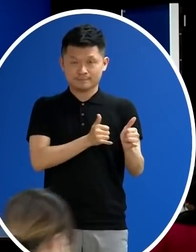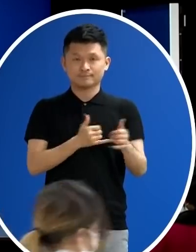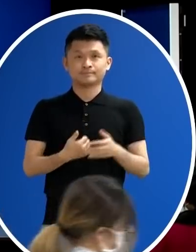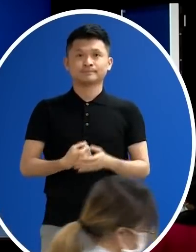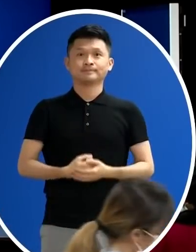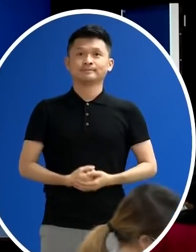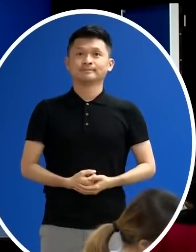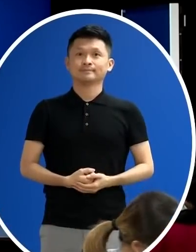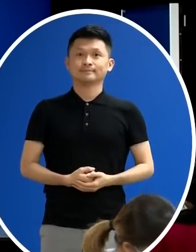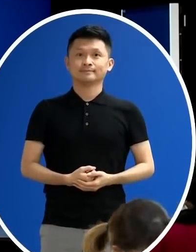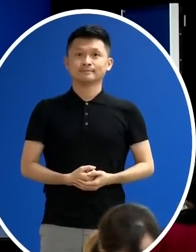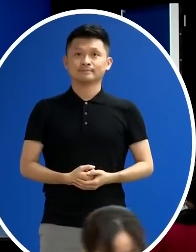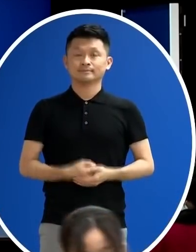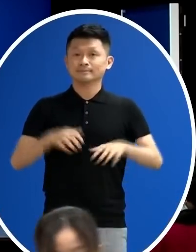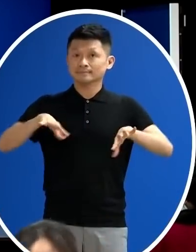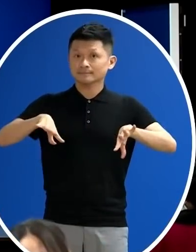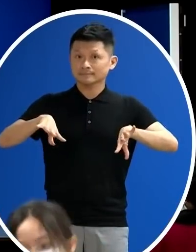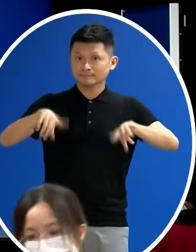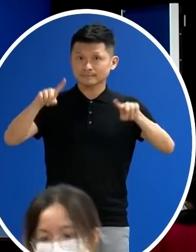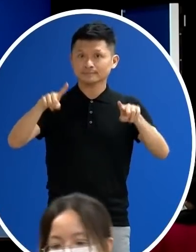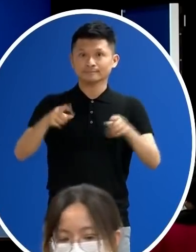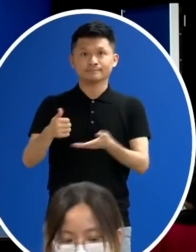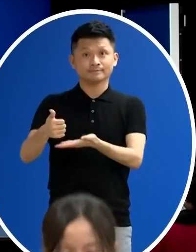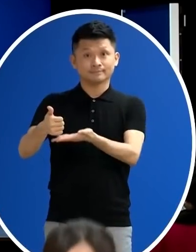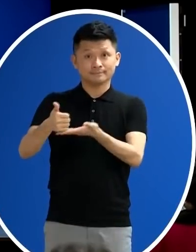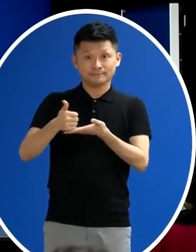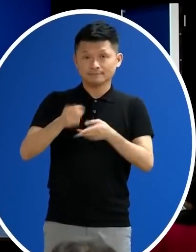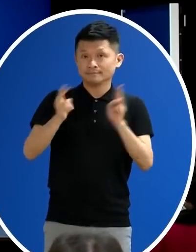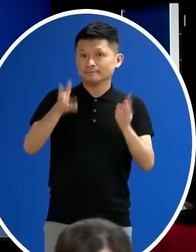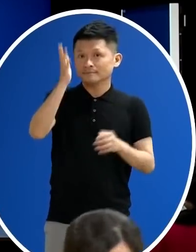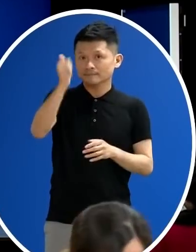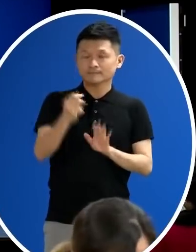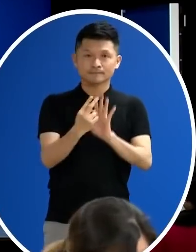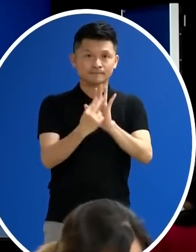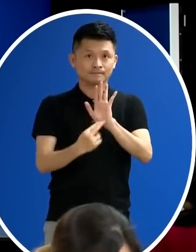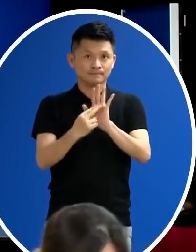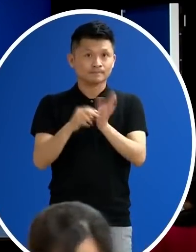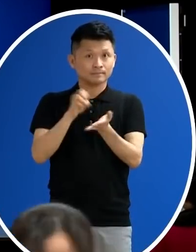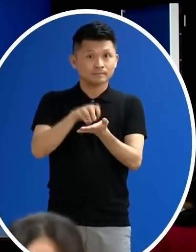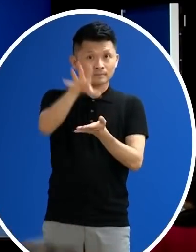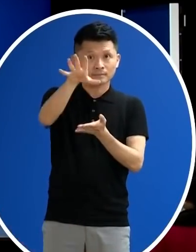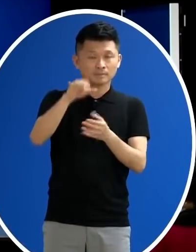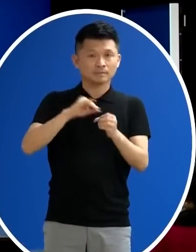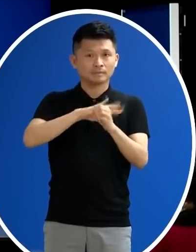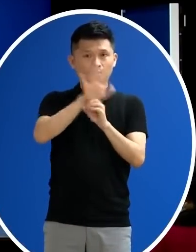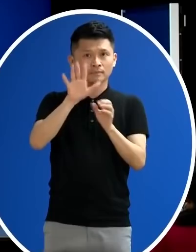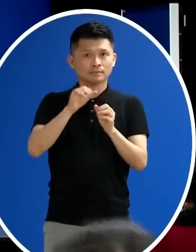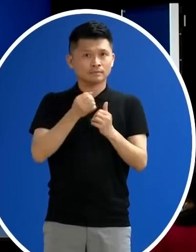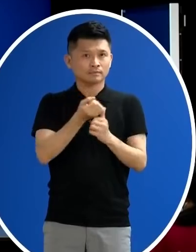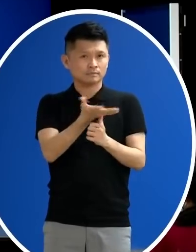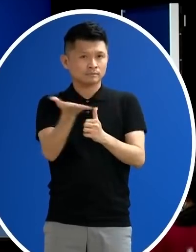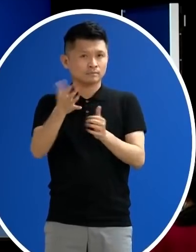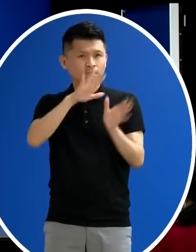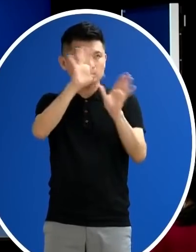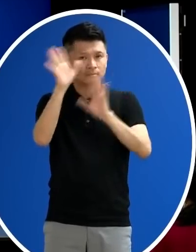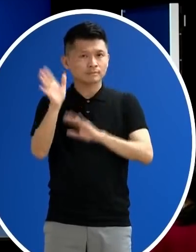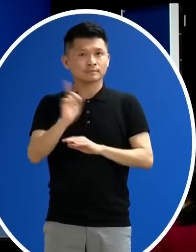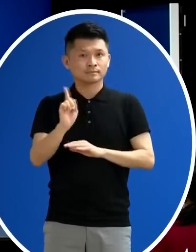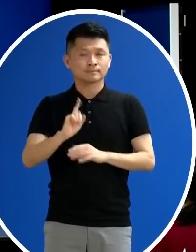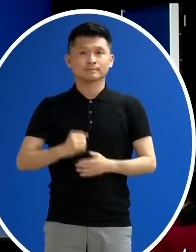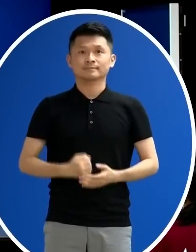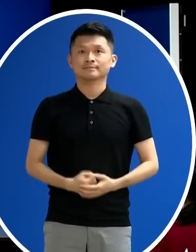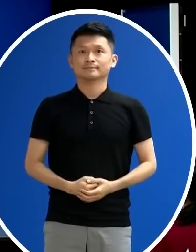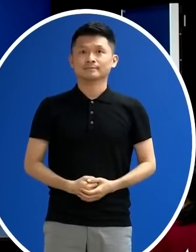上。那首先呢，我们还是先请指挥官跟大家说明我们目前的疫情以及我们工作的一个情